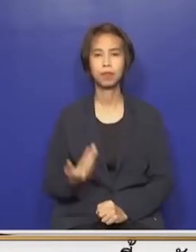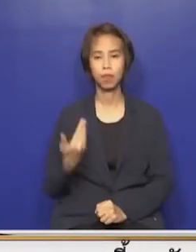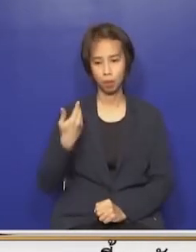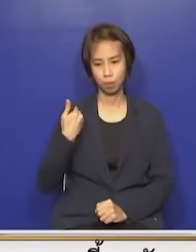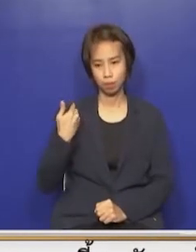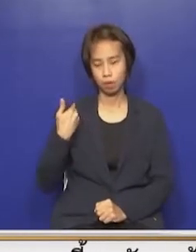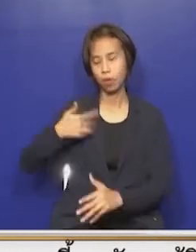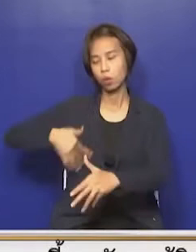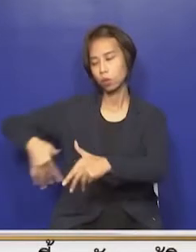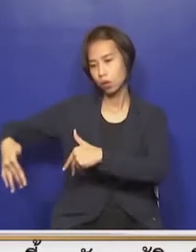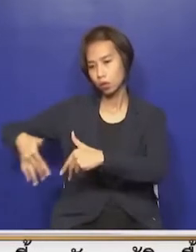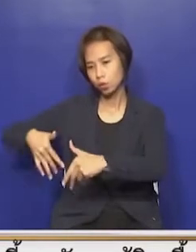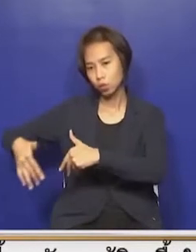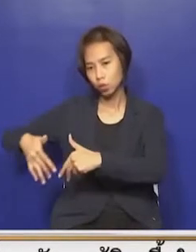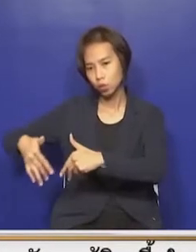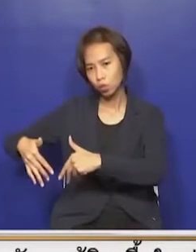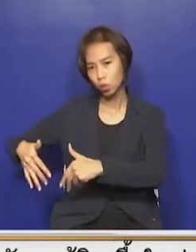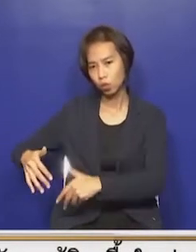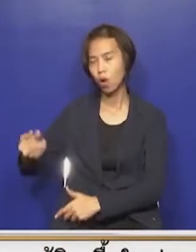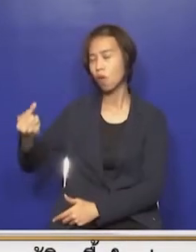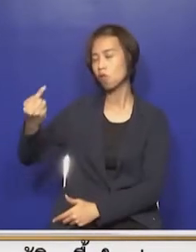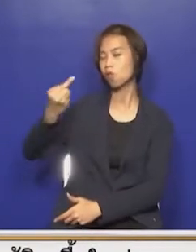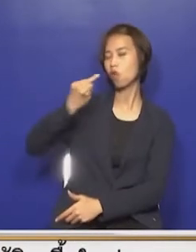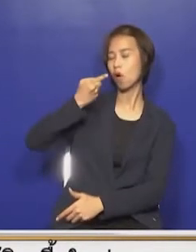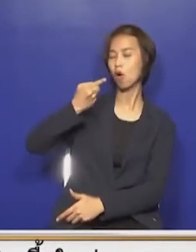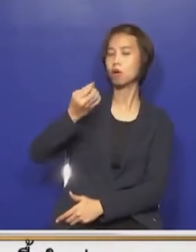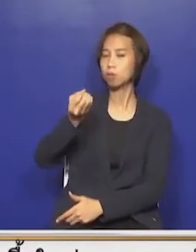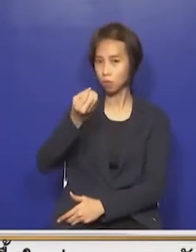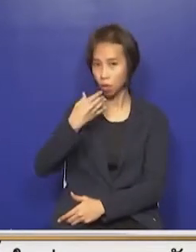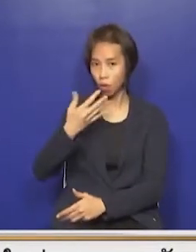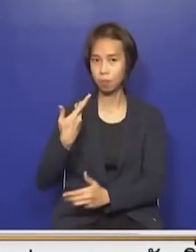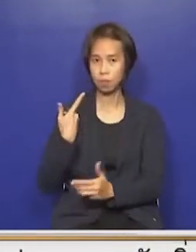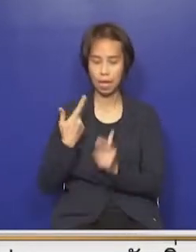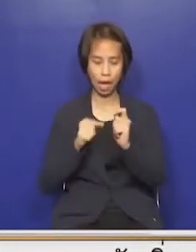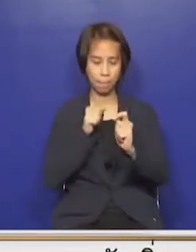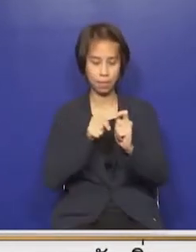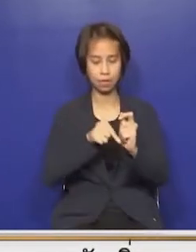จากพี่น้องประชาชนชาวจังหวัดยโสธรทั้ง9อำเภ